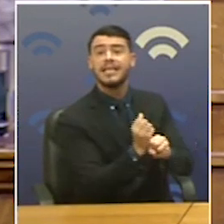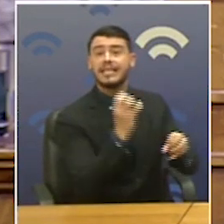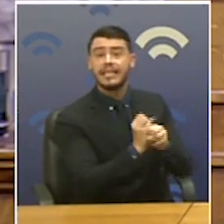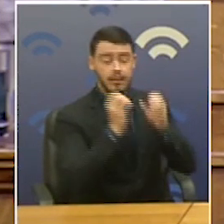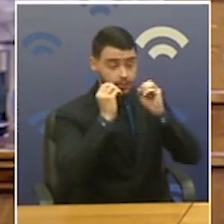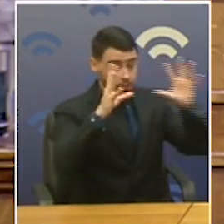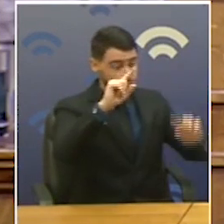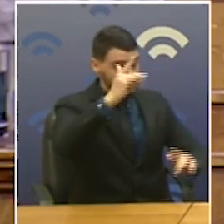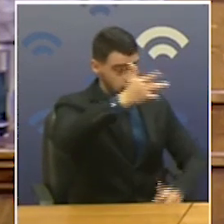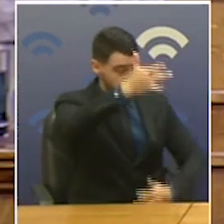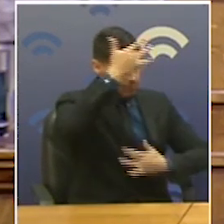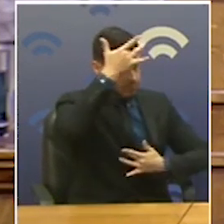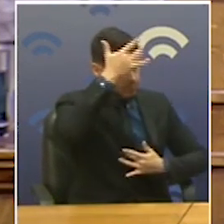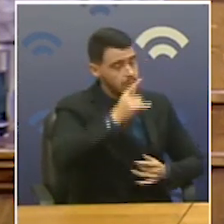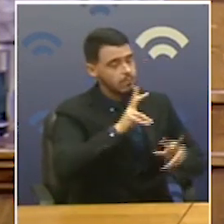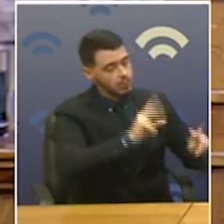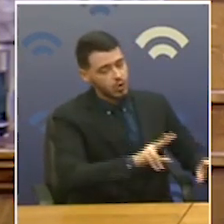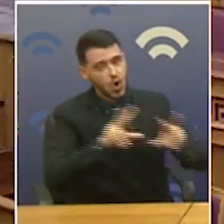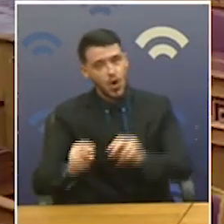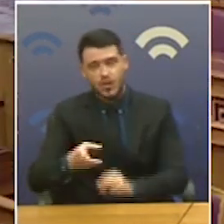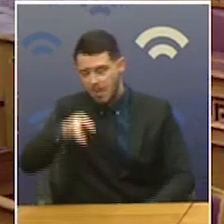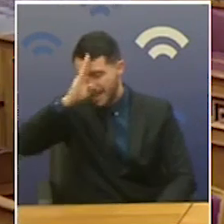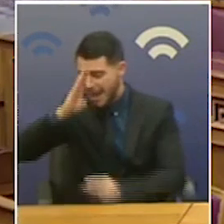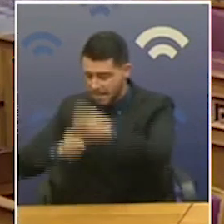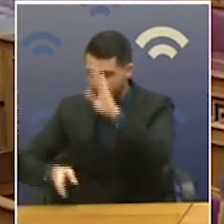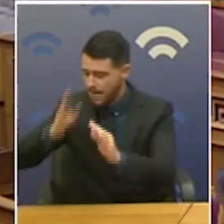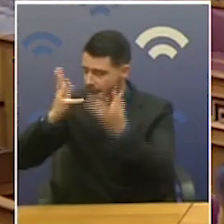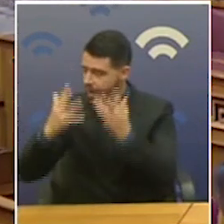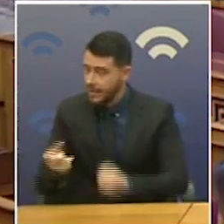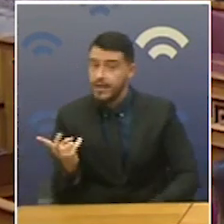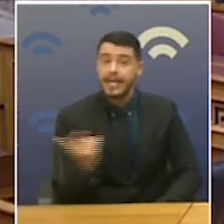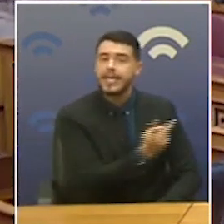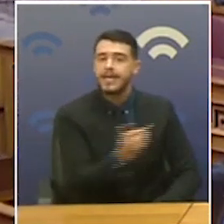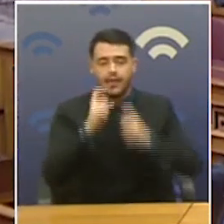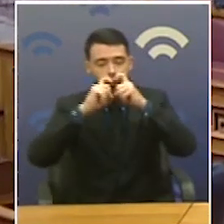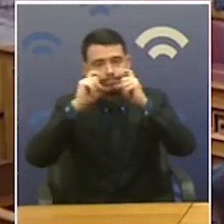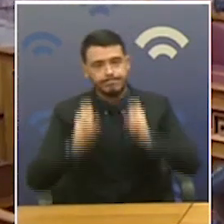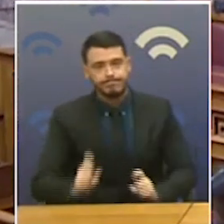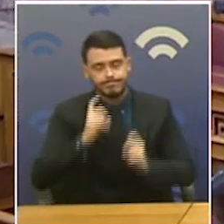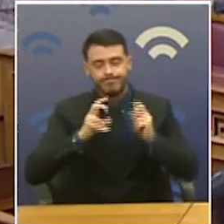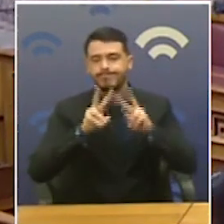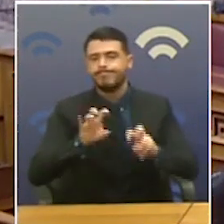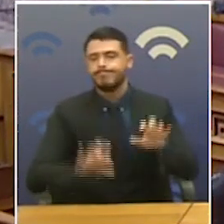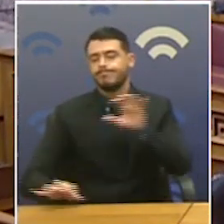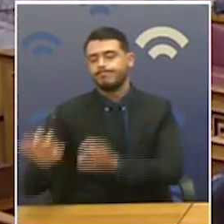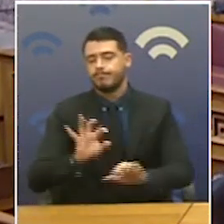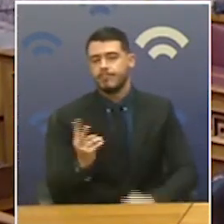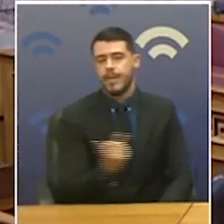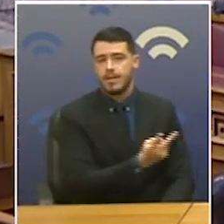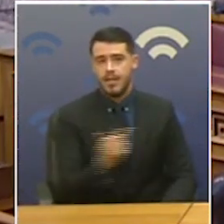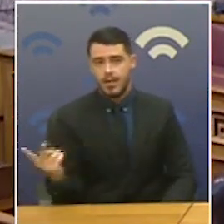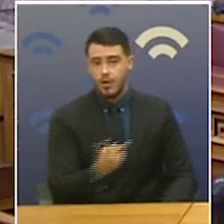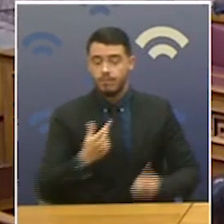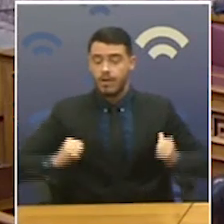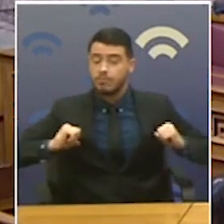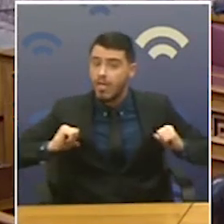να διδαχθούμε και από τις τραγωδίες. Ας κοιταχθούμε λοιπόν στον καθρέφτη με θάρρος